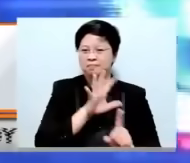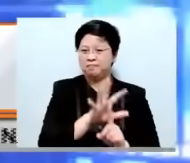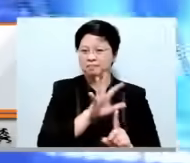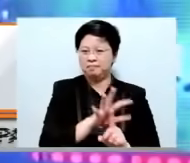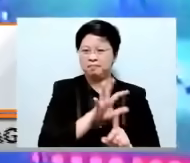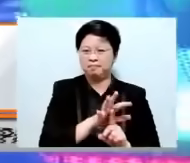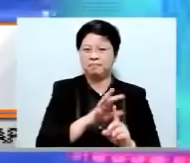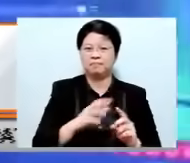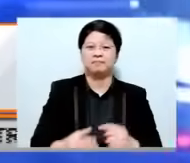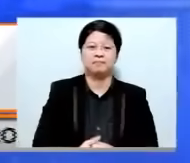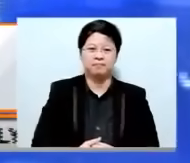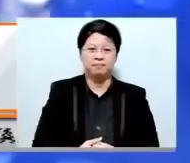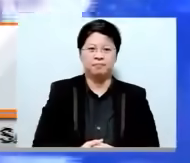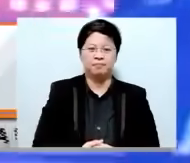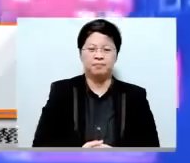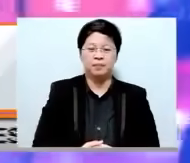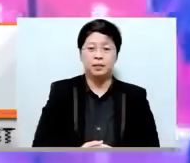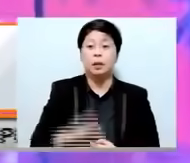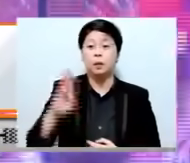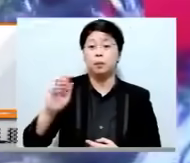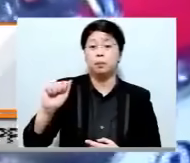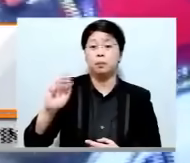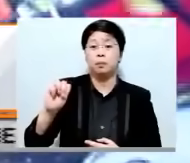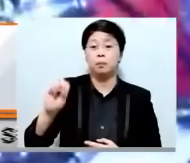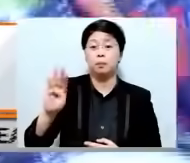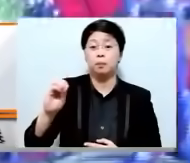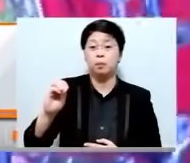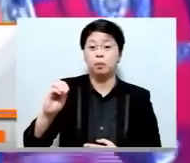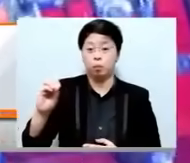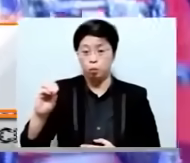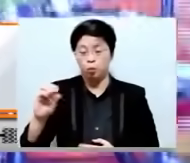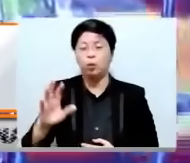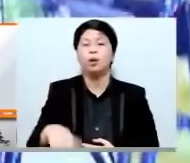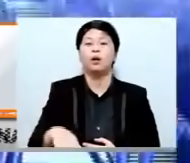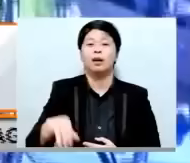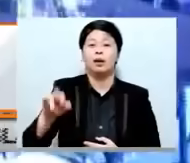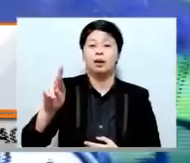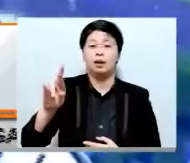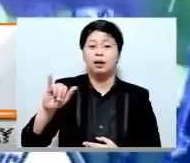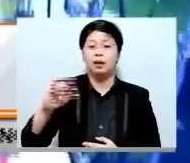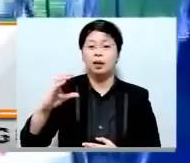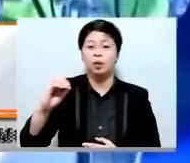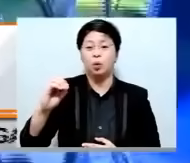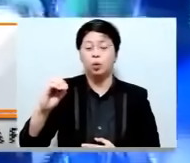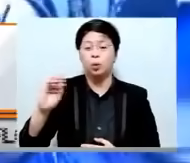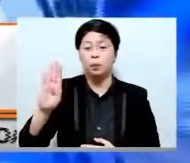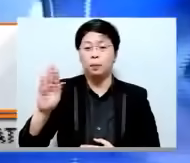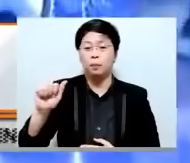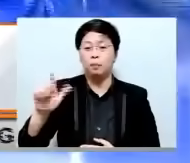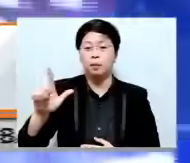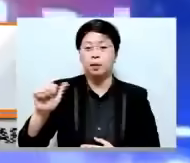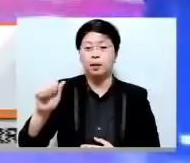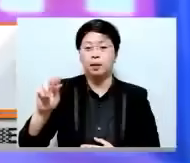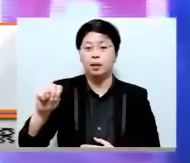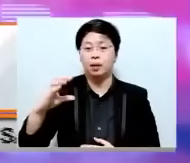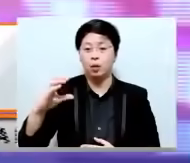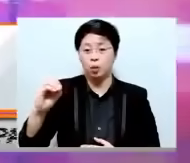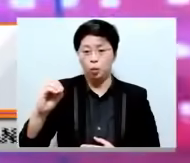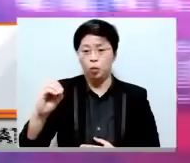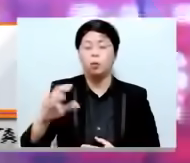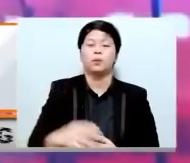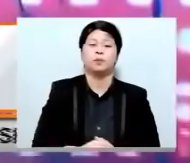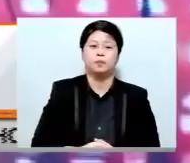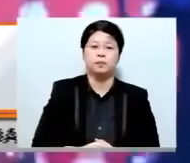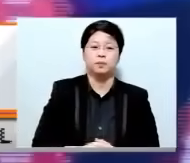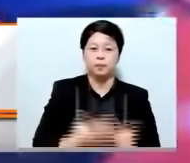rito at ipe-perform nila Bamboo, nila Rico Blanco, nila Nathan Azarcon at Mark Escueta yung ilan sa mga kanta na bahagi